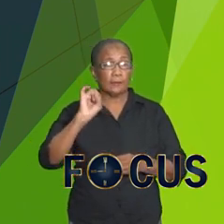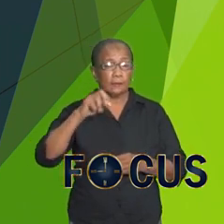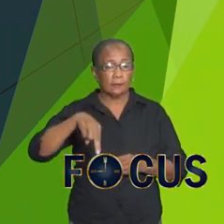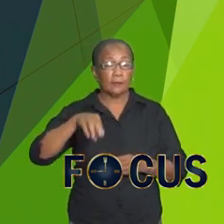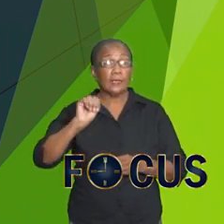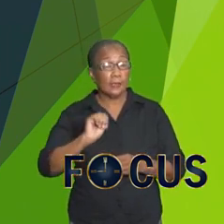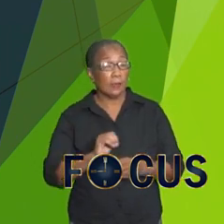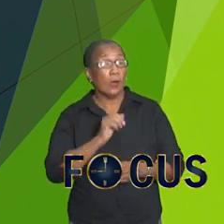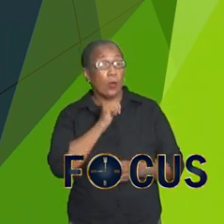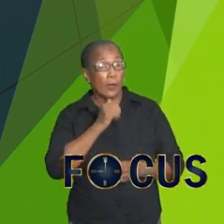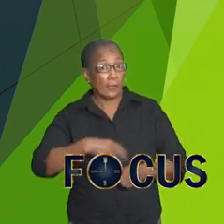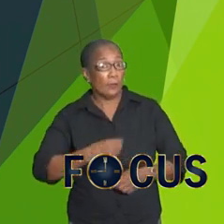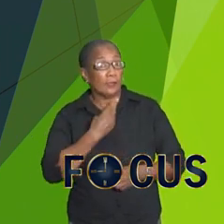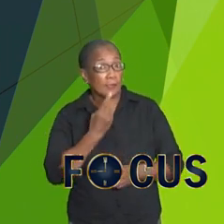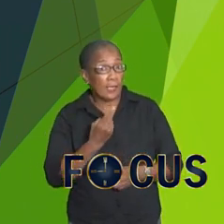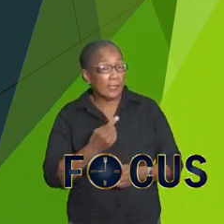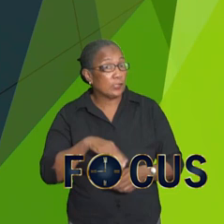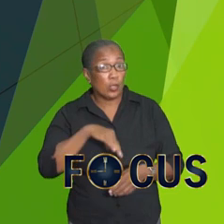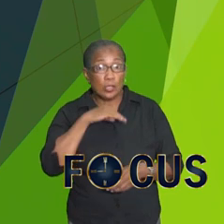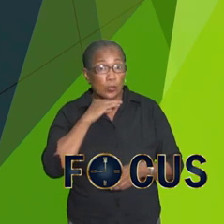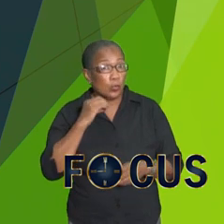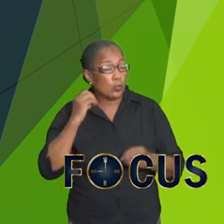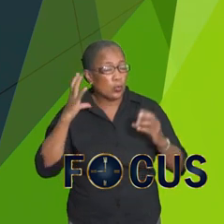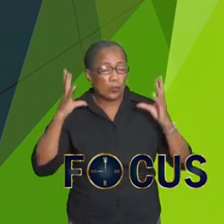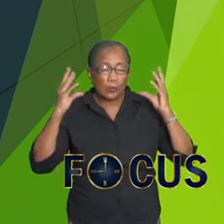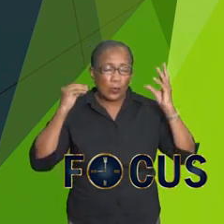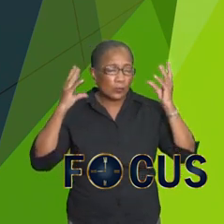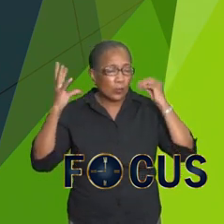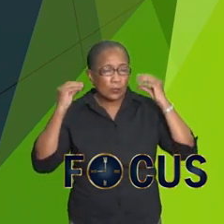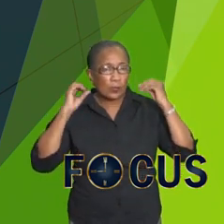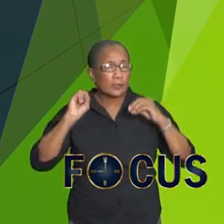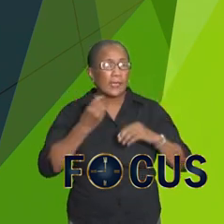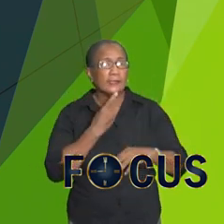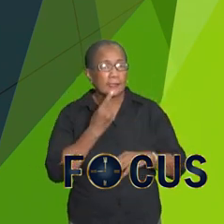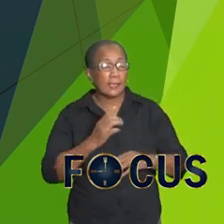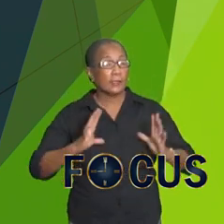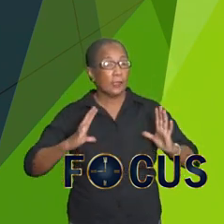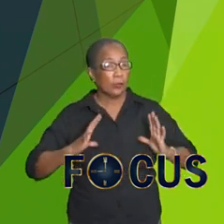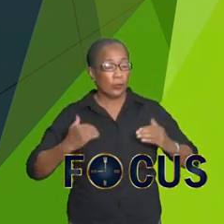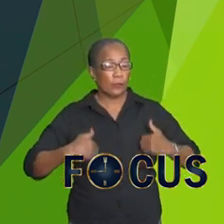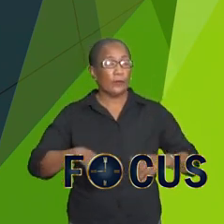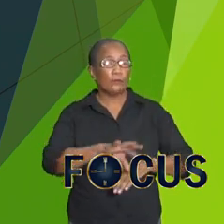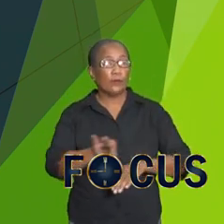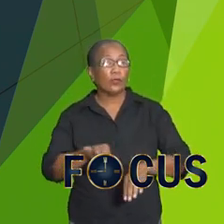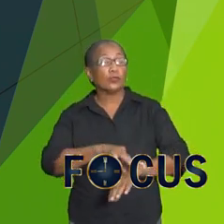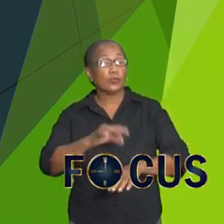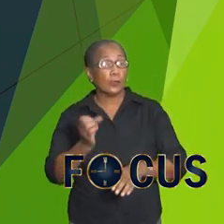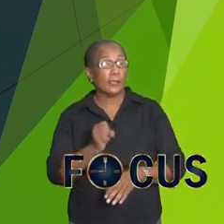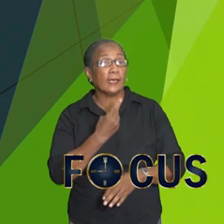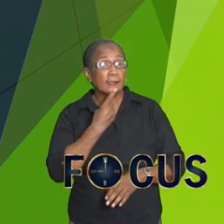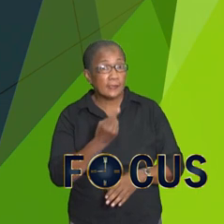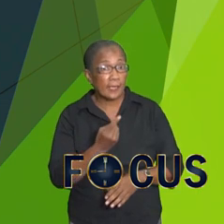Zoals ik al zei, er is nog steeds onvoldoende bewijs dat je kan zeggen, dat de directeur van Volksgezondheid hier van me naast me kan zeggen,